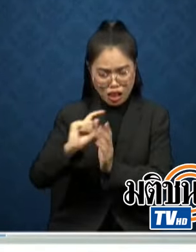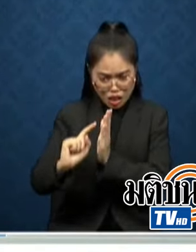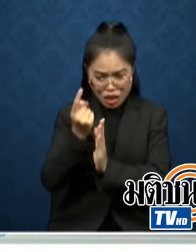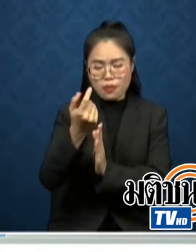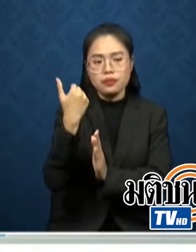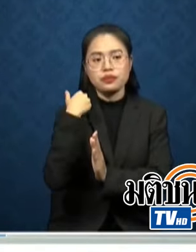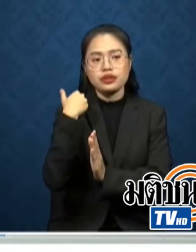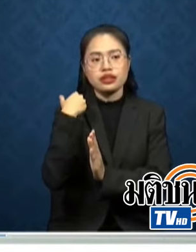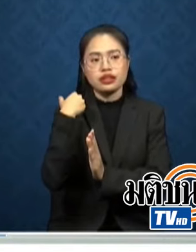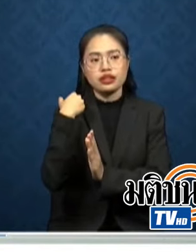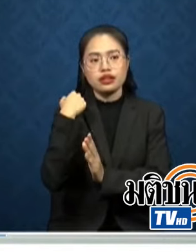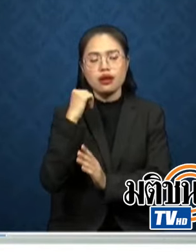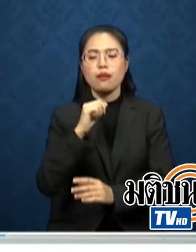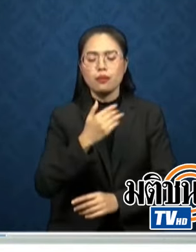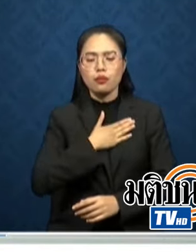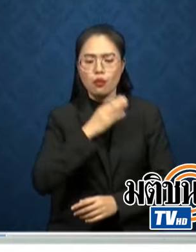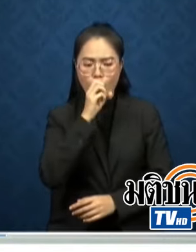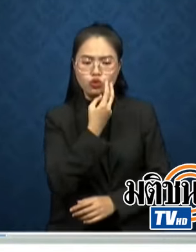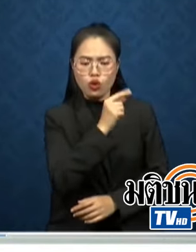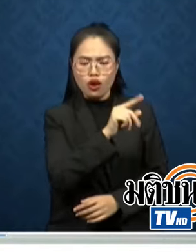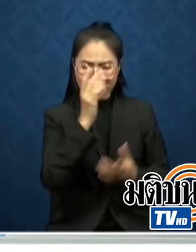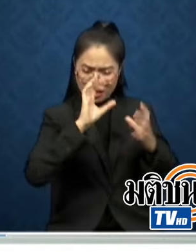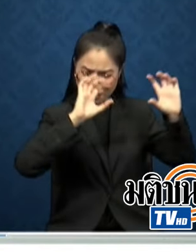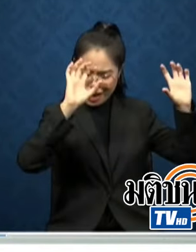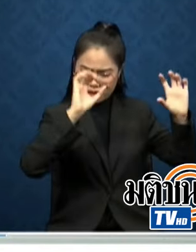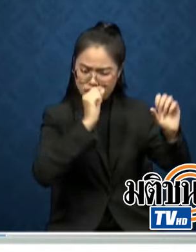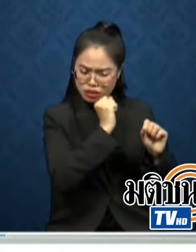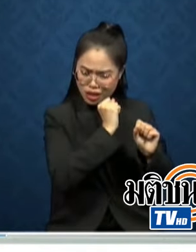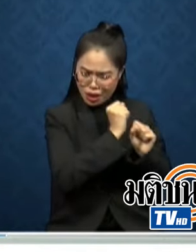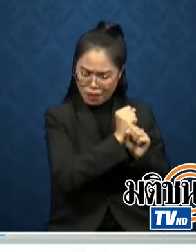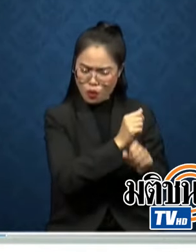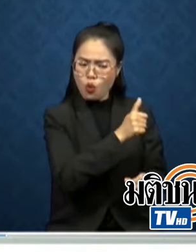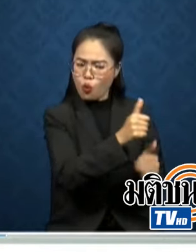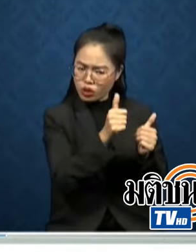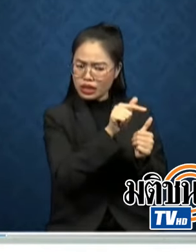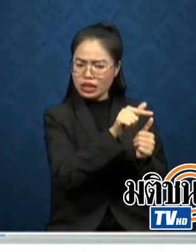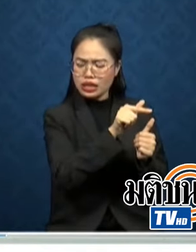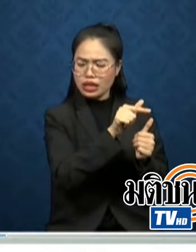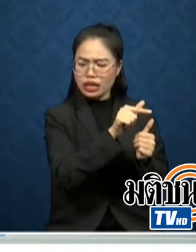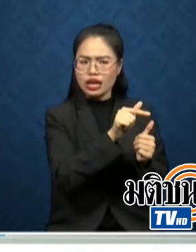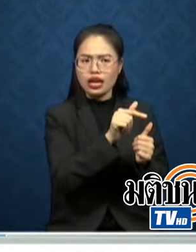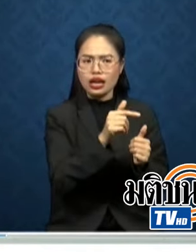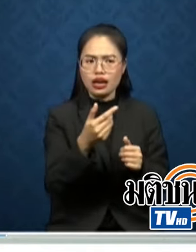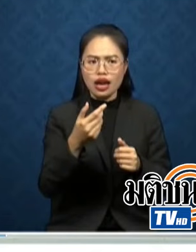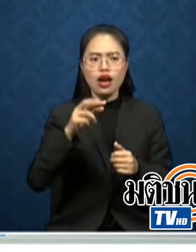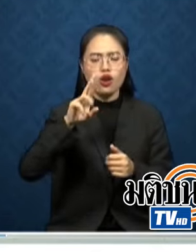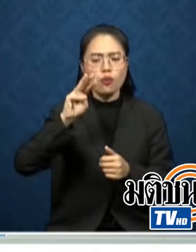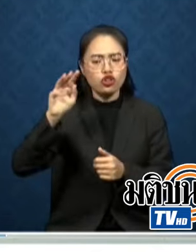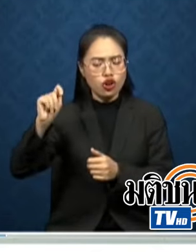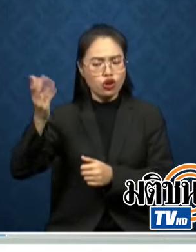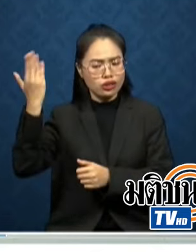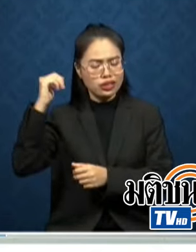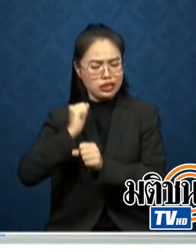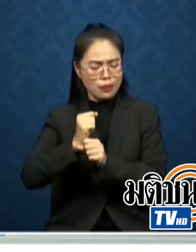หลายๆเรื่องที่เราคิดว่าเขาทำมาดีนะครับรัฐมนตรีหลายท่านเองก็เคยอยู่ในรัฐบาลที่ผ่านมานะครับเราก็ให้เกียรติอะ